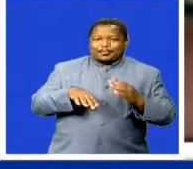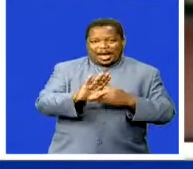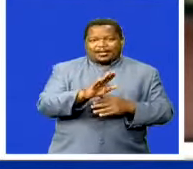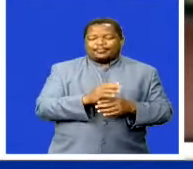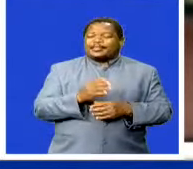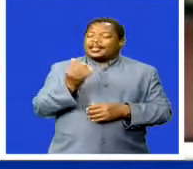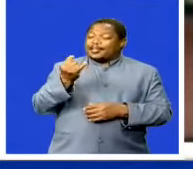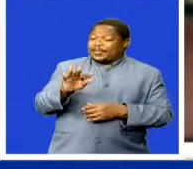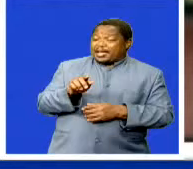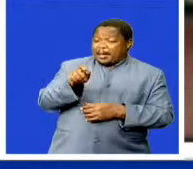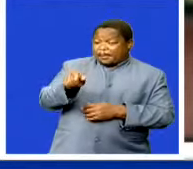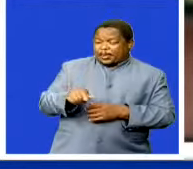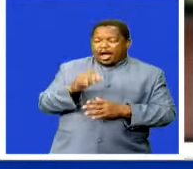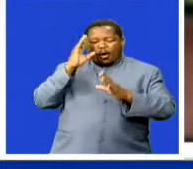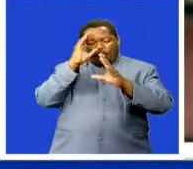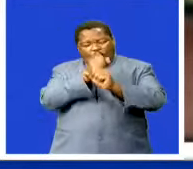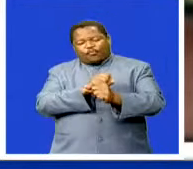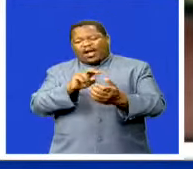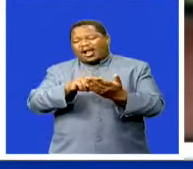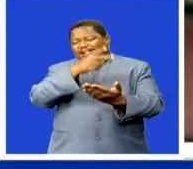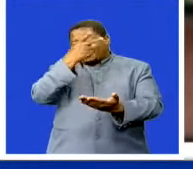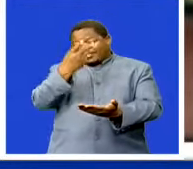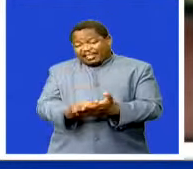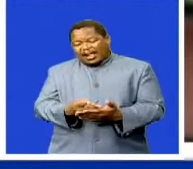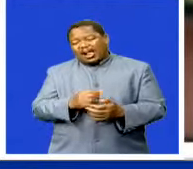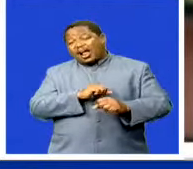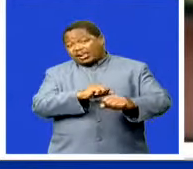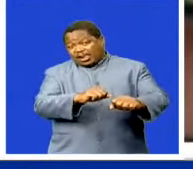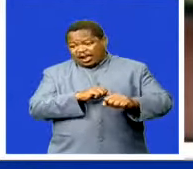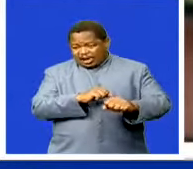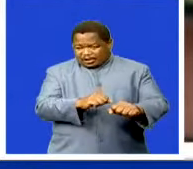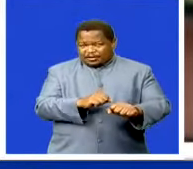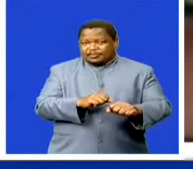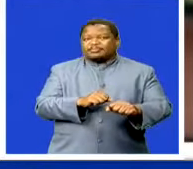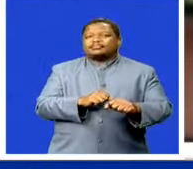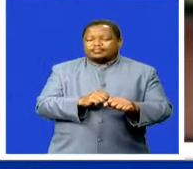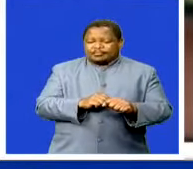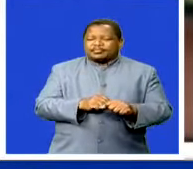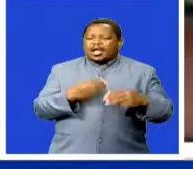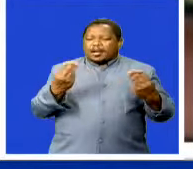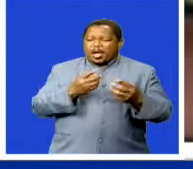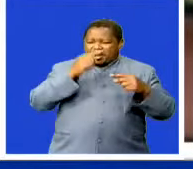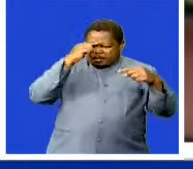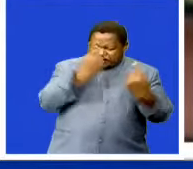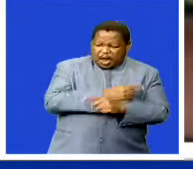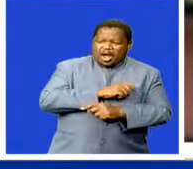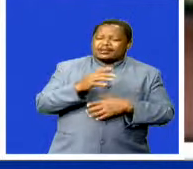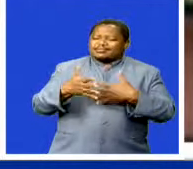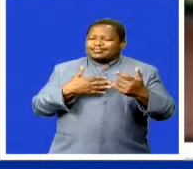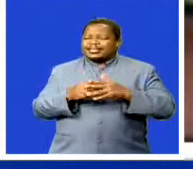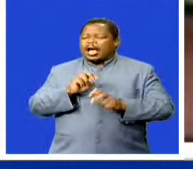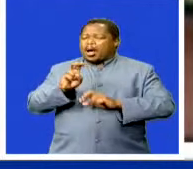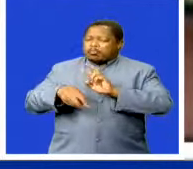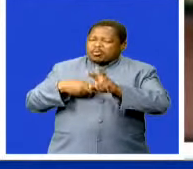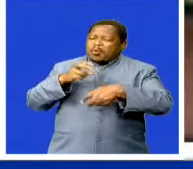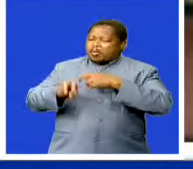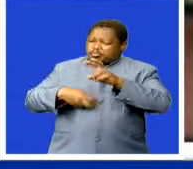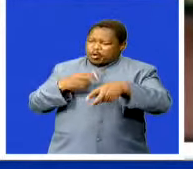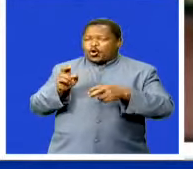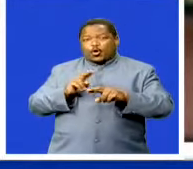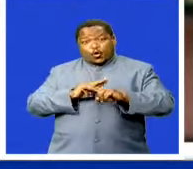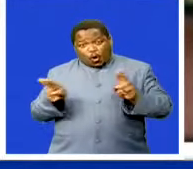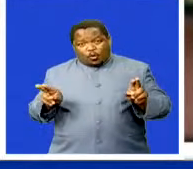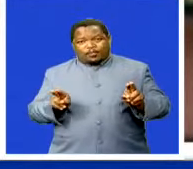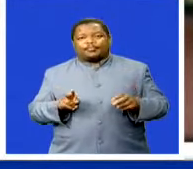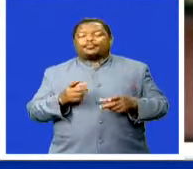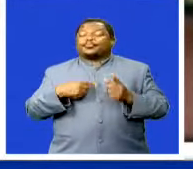sense emakumalo kanjani i-condition yakhe kusangabuyi to normal senses. But kufune sakhe ukuthi utawukhumbula ukuthi